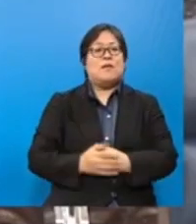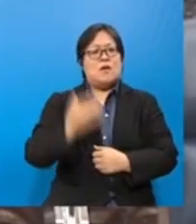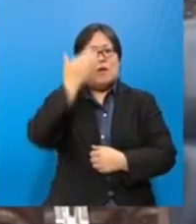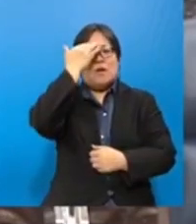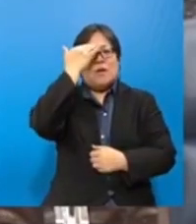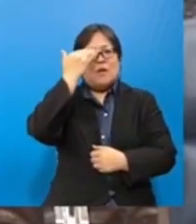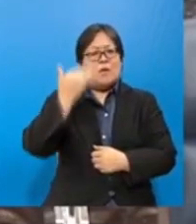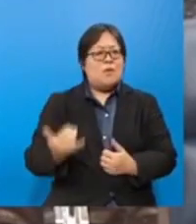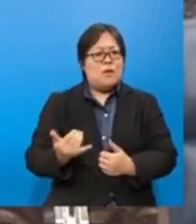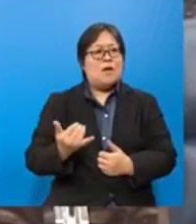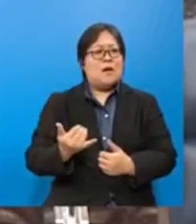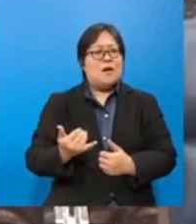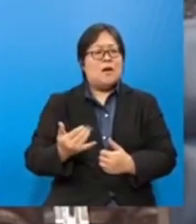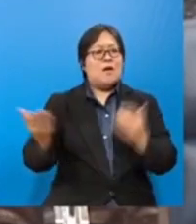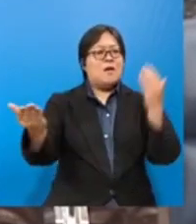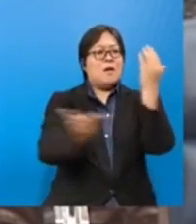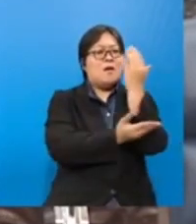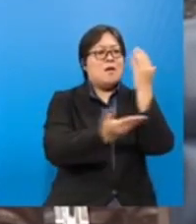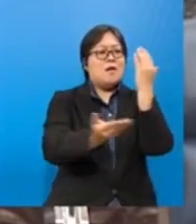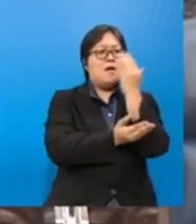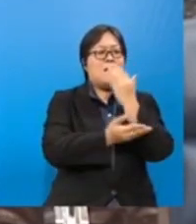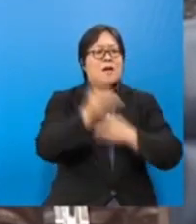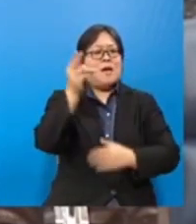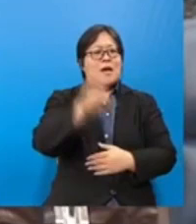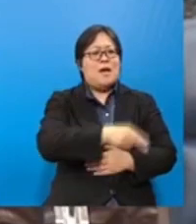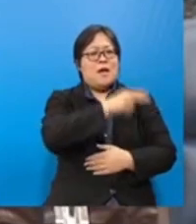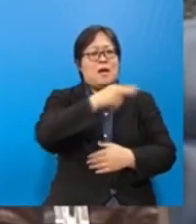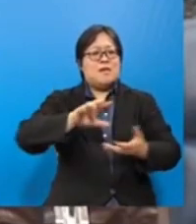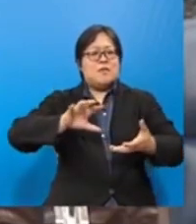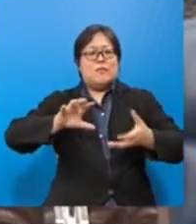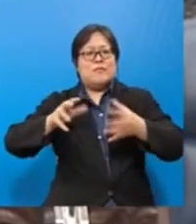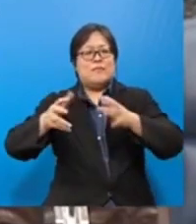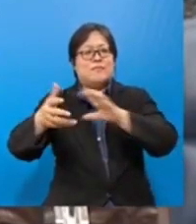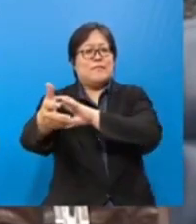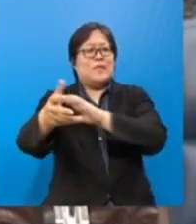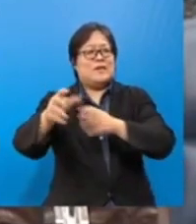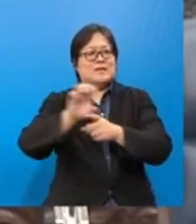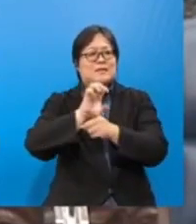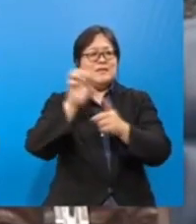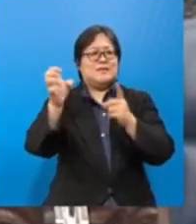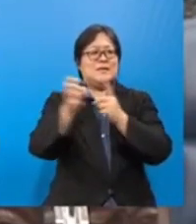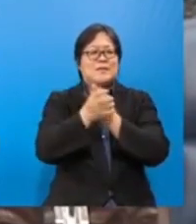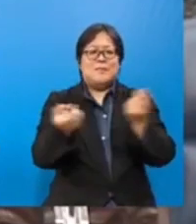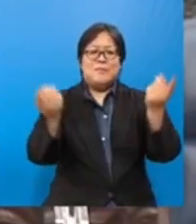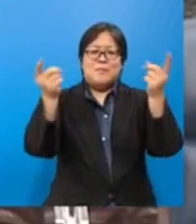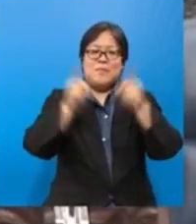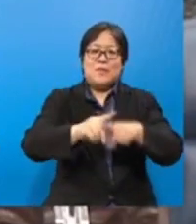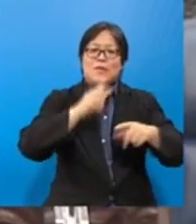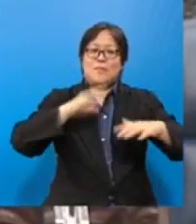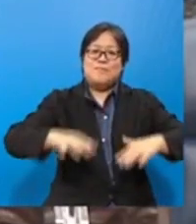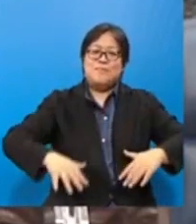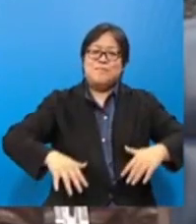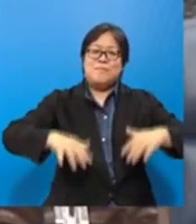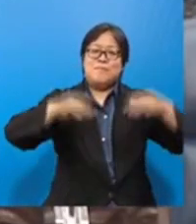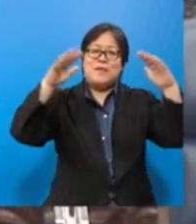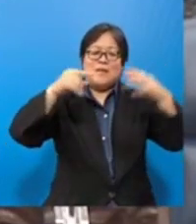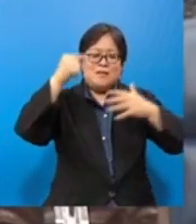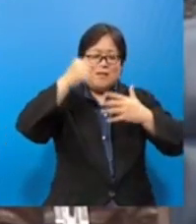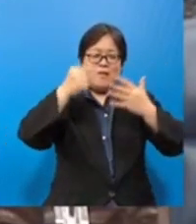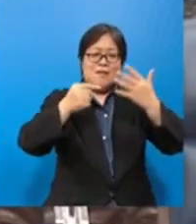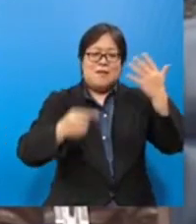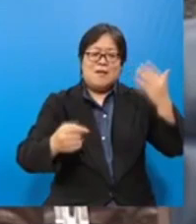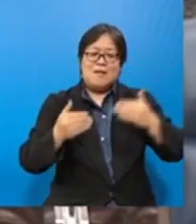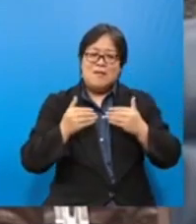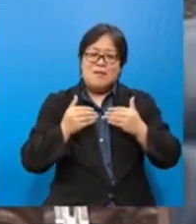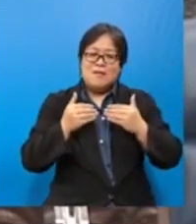Mengapa pembalakan haram yang memusnahkan persekitaran menyebabkan banjir dan lain-lain itu